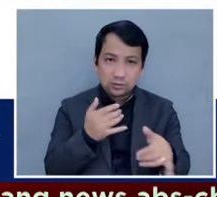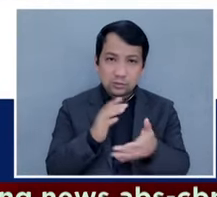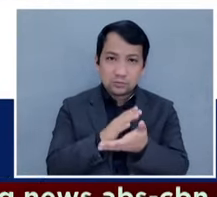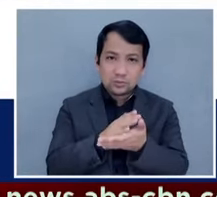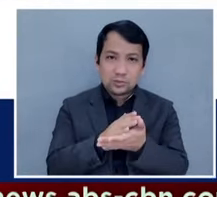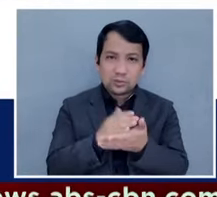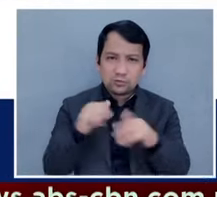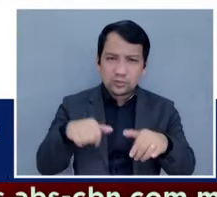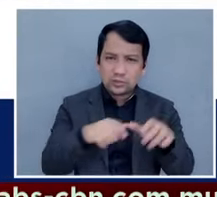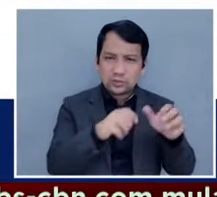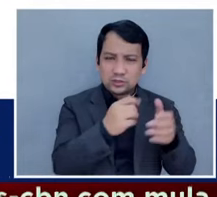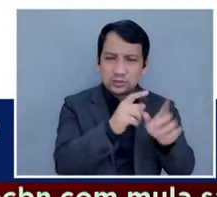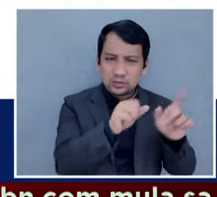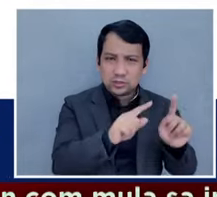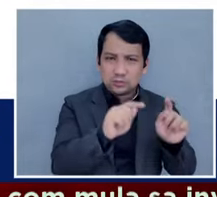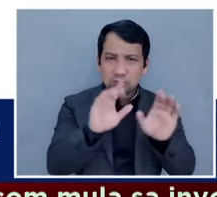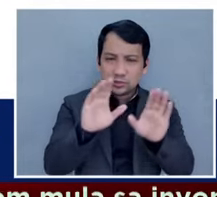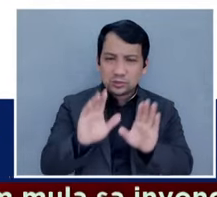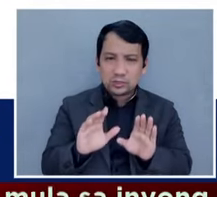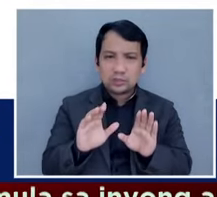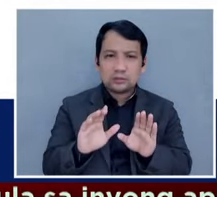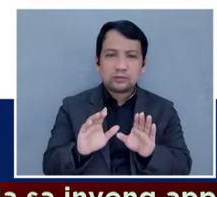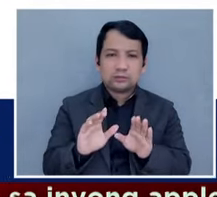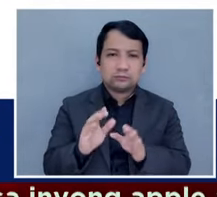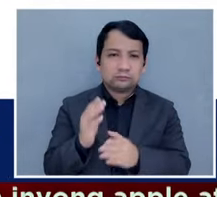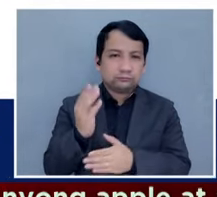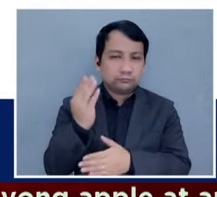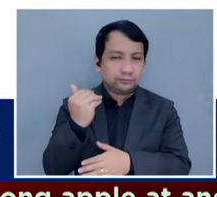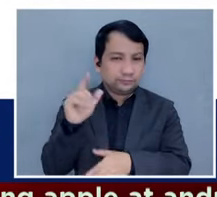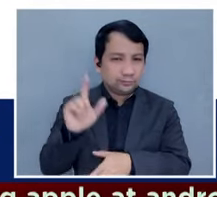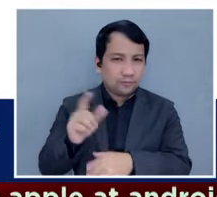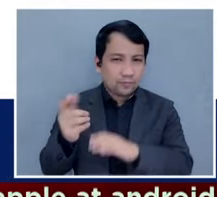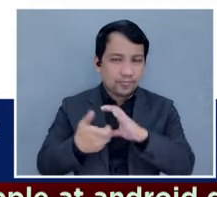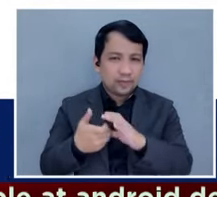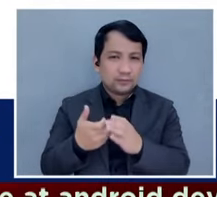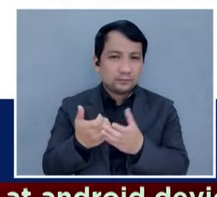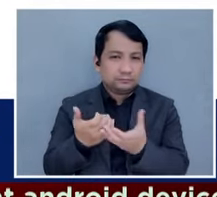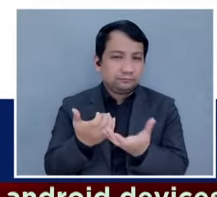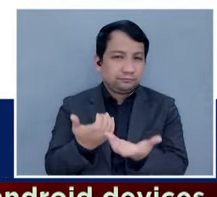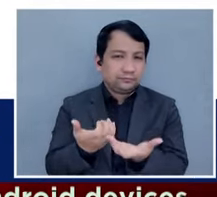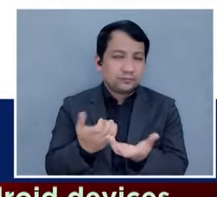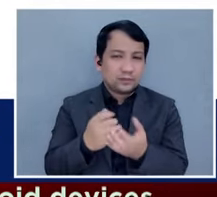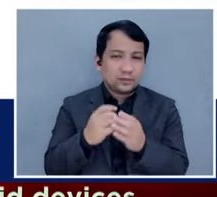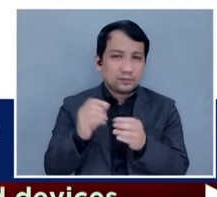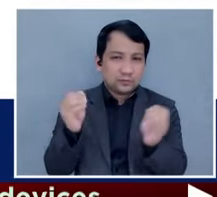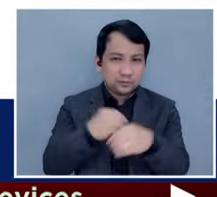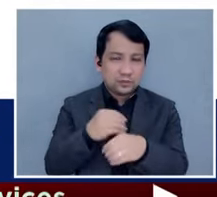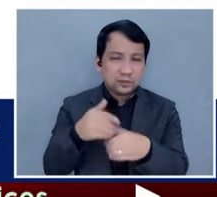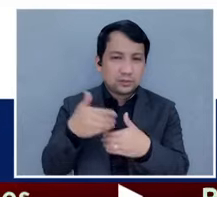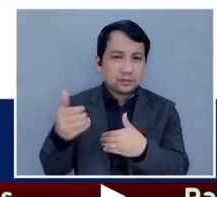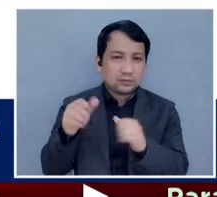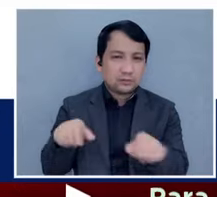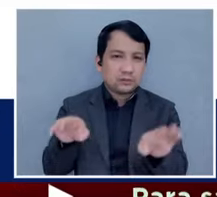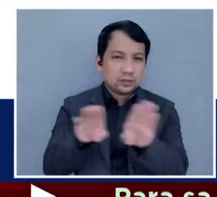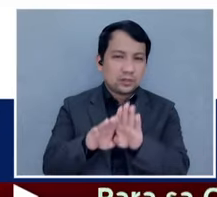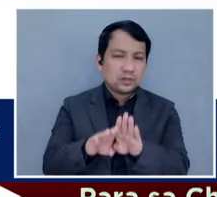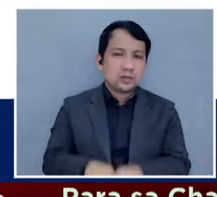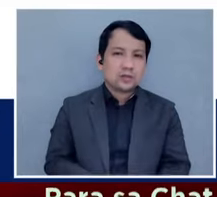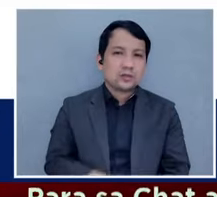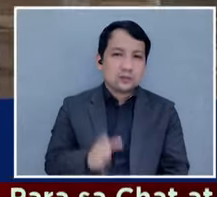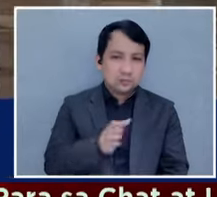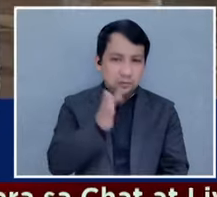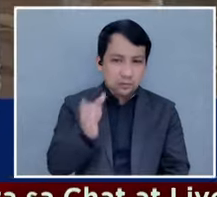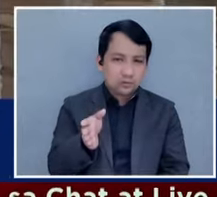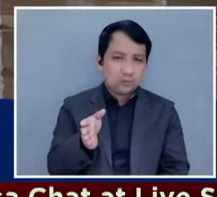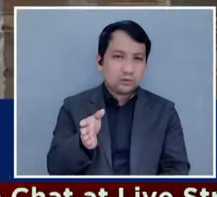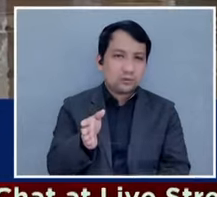na mas mababa ang konsumo kasi yung mga opisina sa ibang lugar ng trabaho ay nakasarado, doon natin